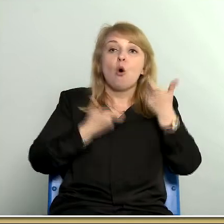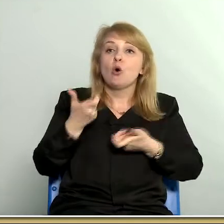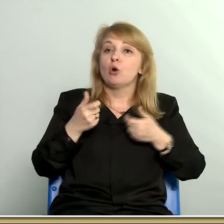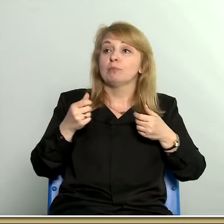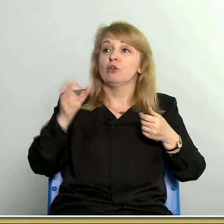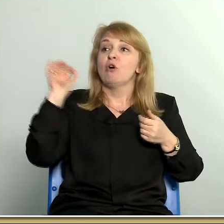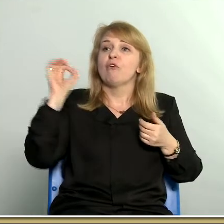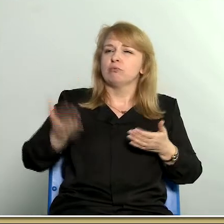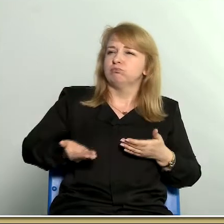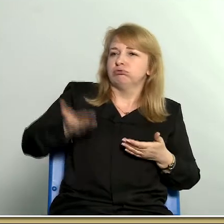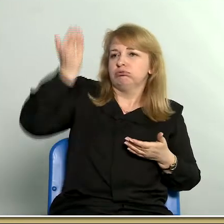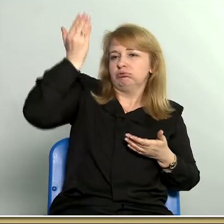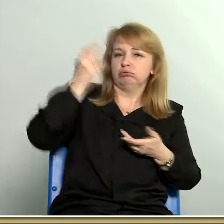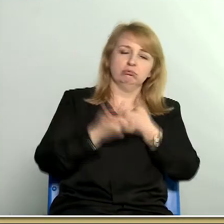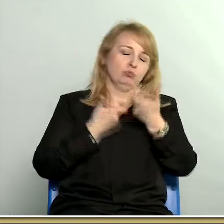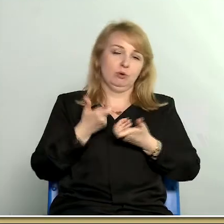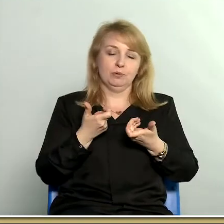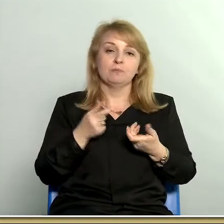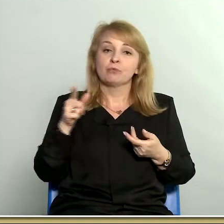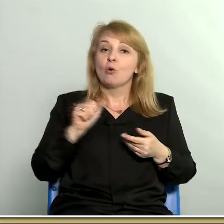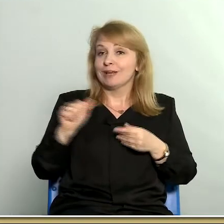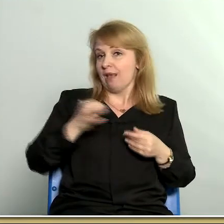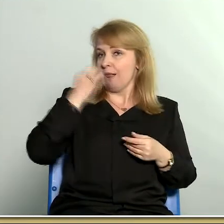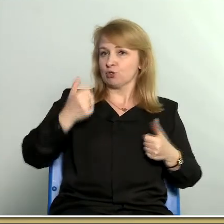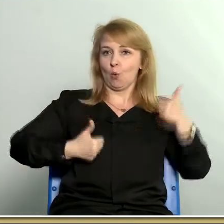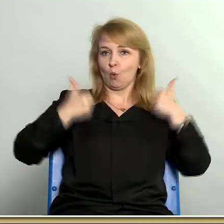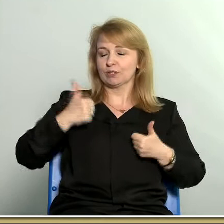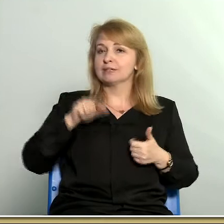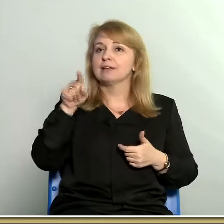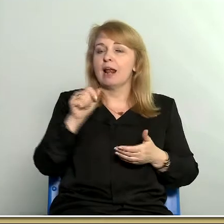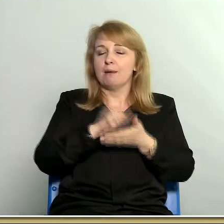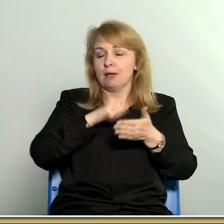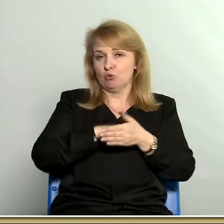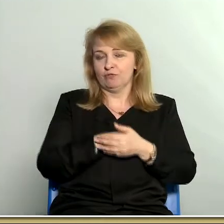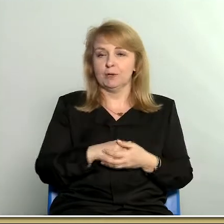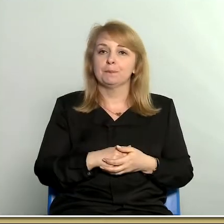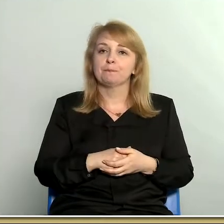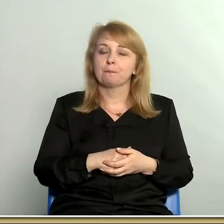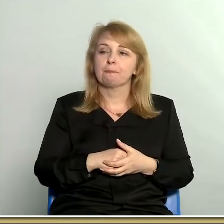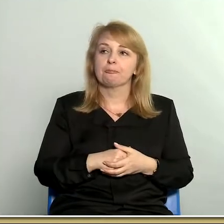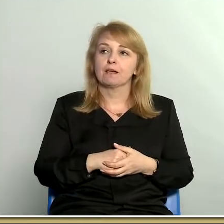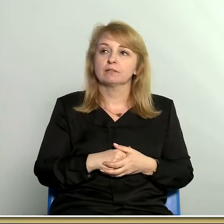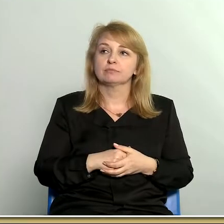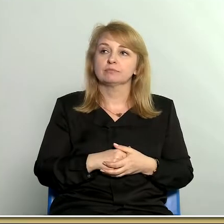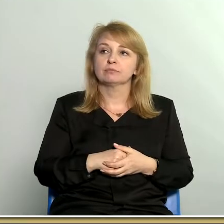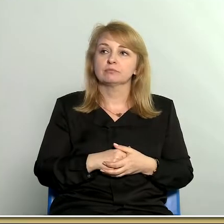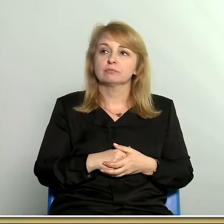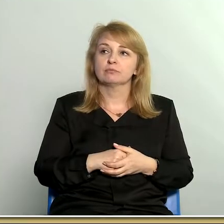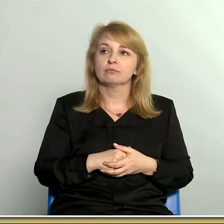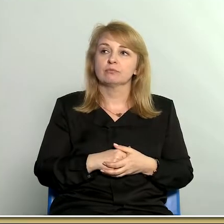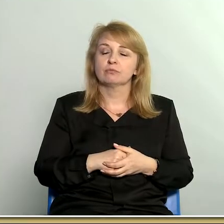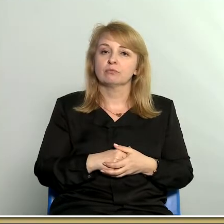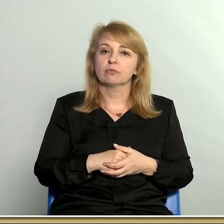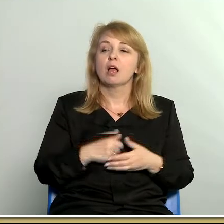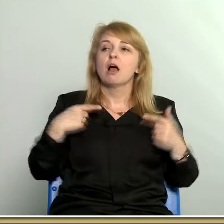rozwojowy i tym samym polepszać konkurencyjność regionu Mazowsza. Jeżeli chodzi o obszar